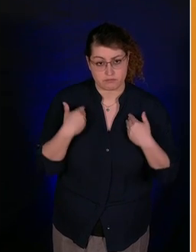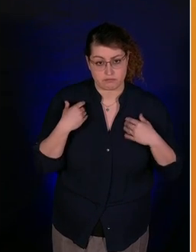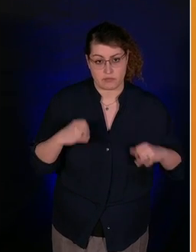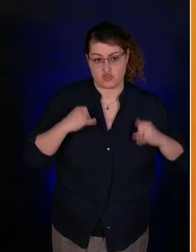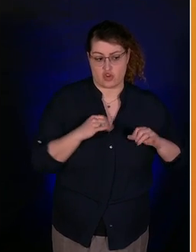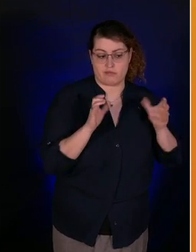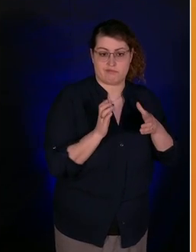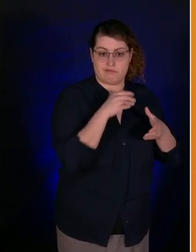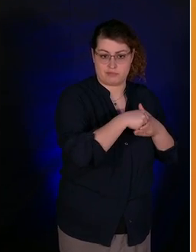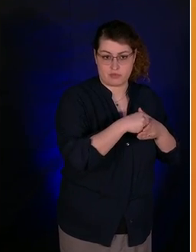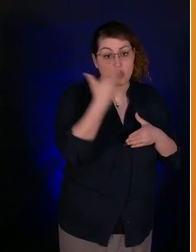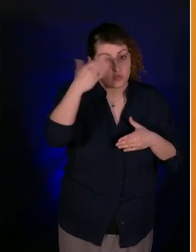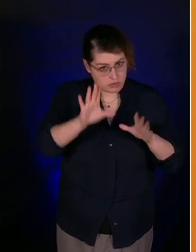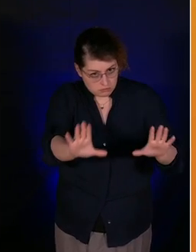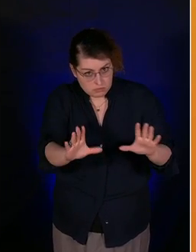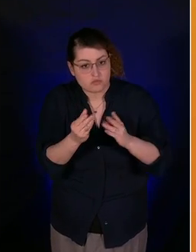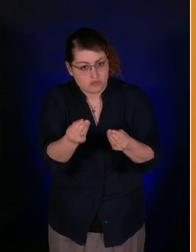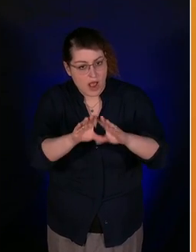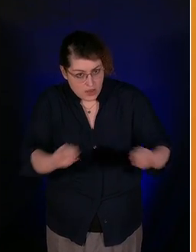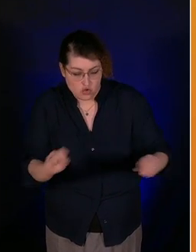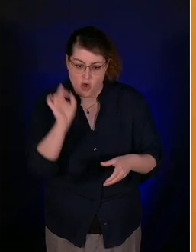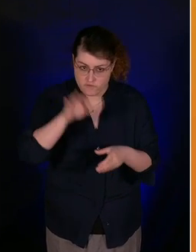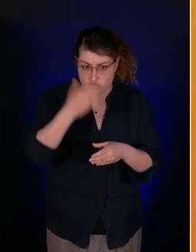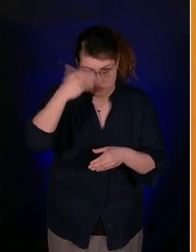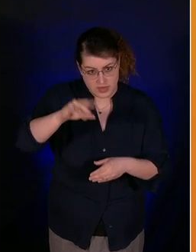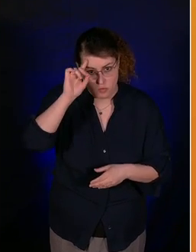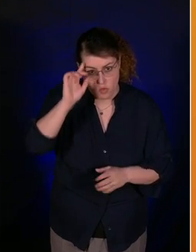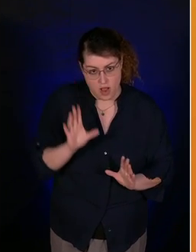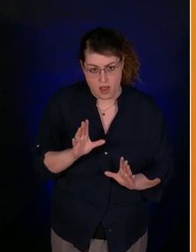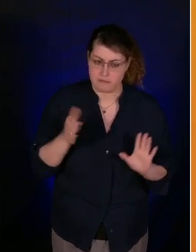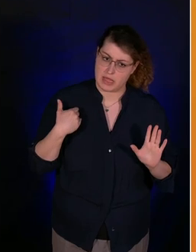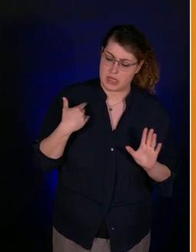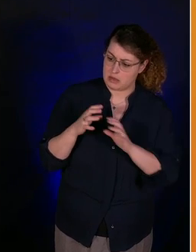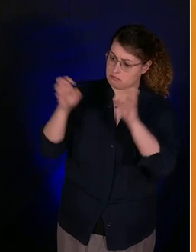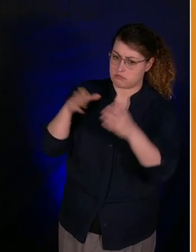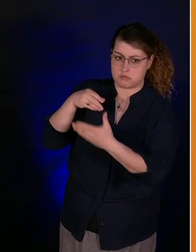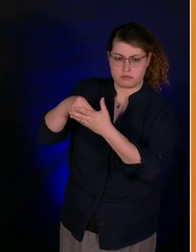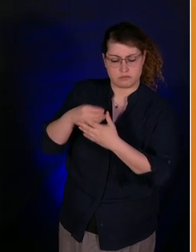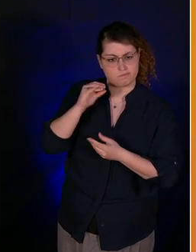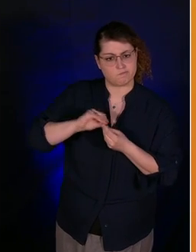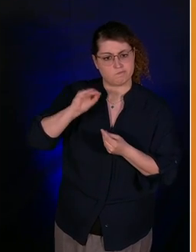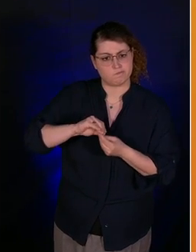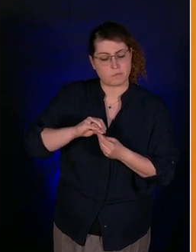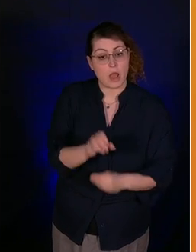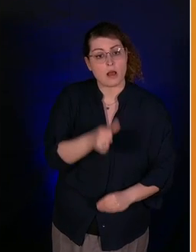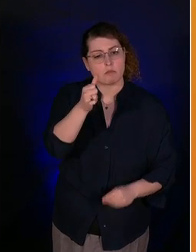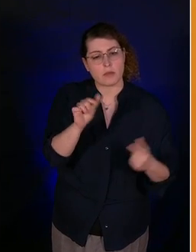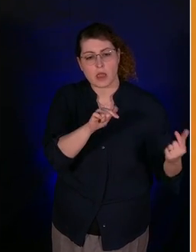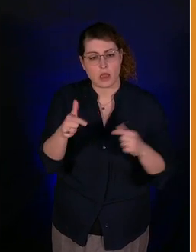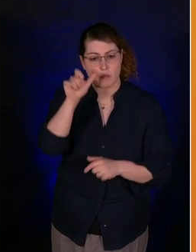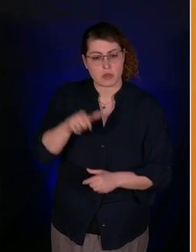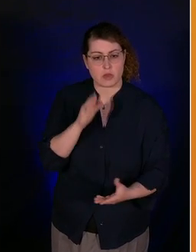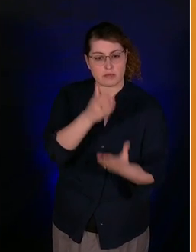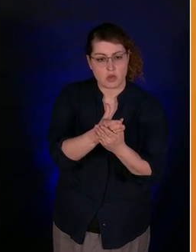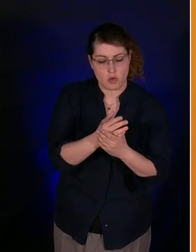rassure, je sais ce que je vote. Par contre, en tant que primo congrétiste, je m'interroge. La première intervention du débat a été portée par un membre du